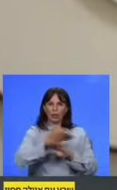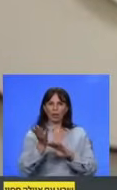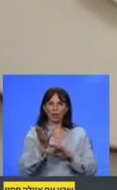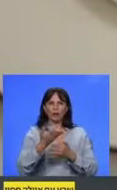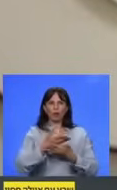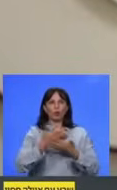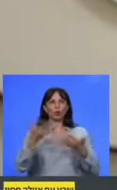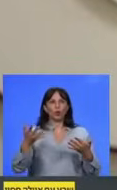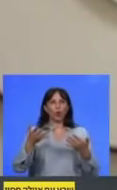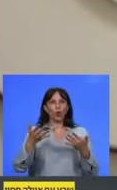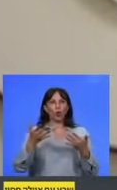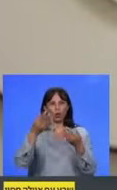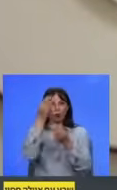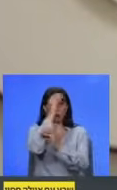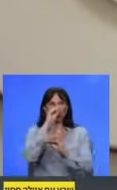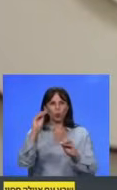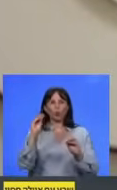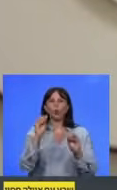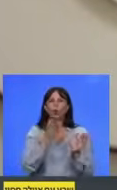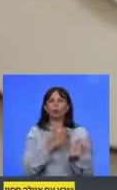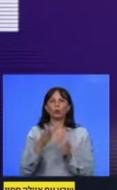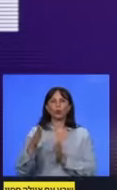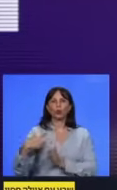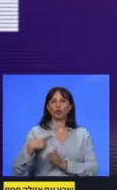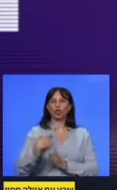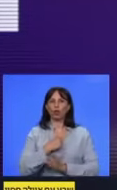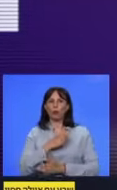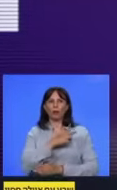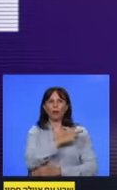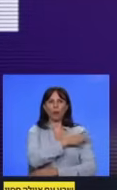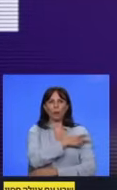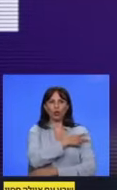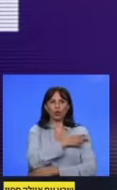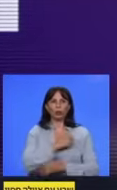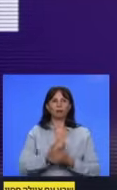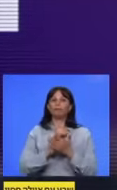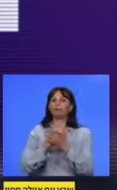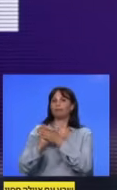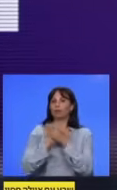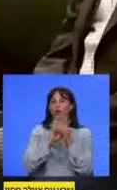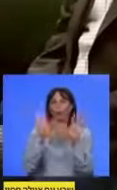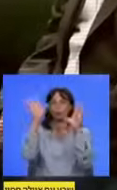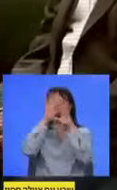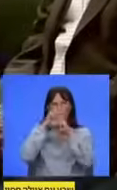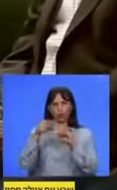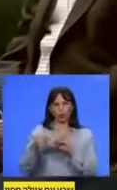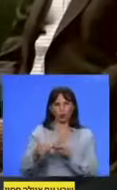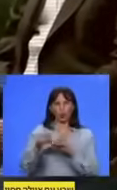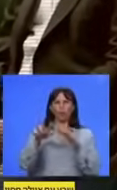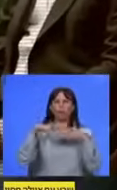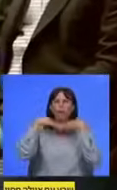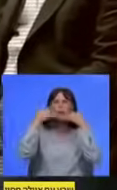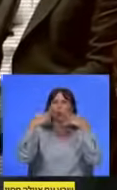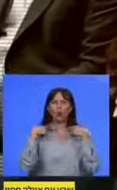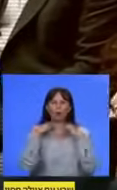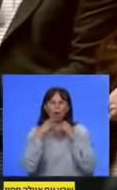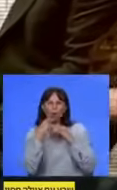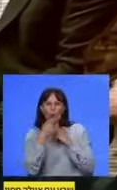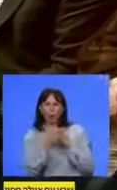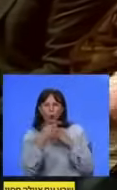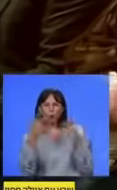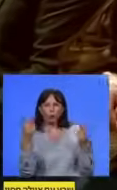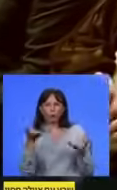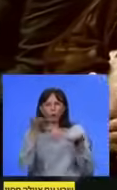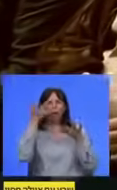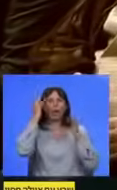עם הודעות מסודרות של השבק והמשטרה. שלום לכם וערב טוב. אלו פרשות הריגול מהחמורות